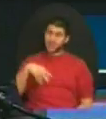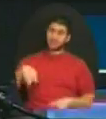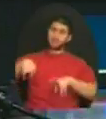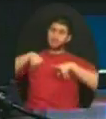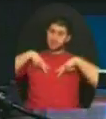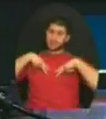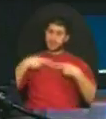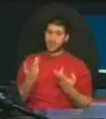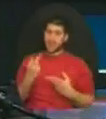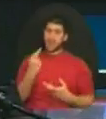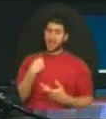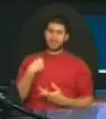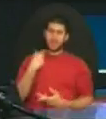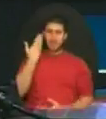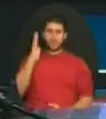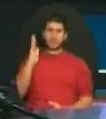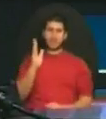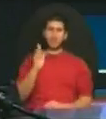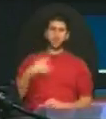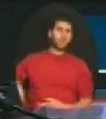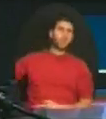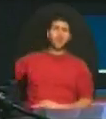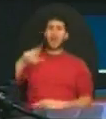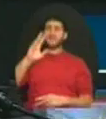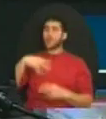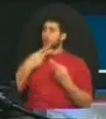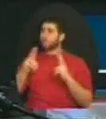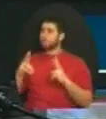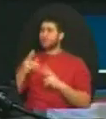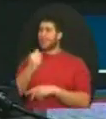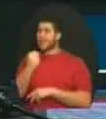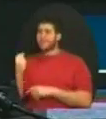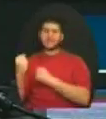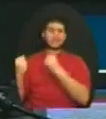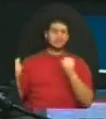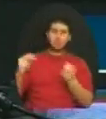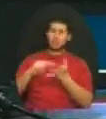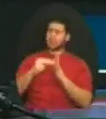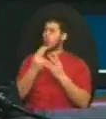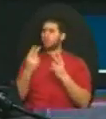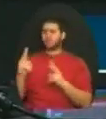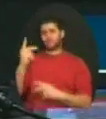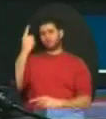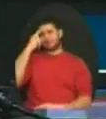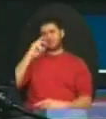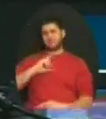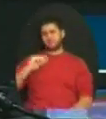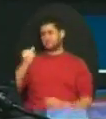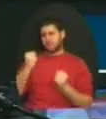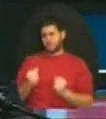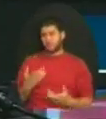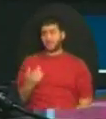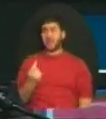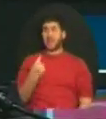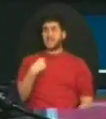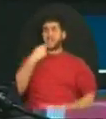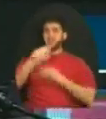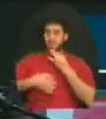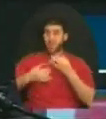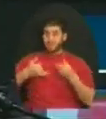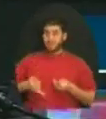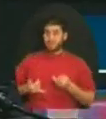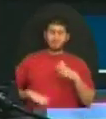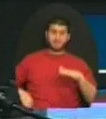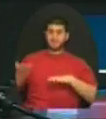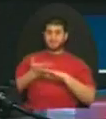לנו. אני לא מאמינה שיש מישהו בכל הקשת הפוליטית שחושב אחרת. השאלה שעלתה גם היום